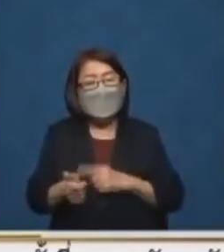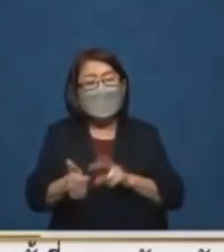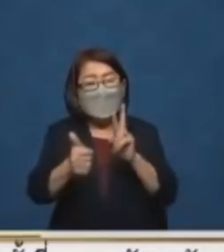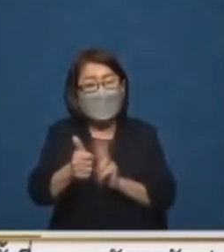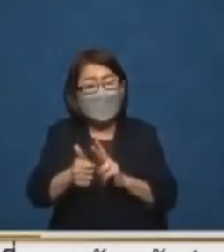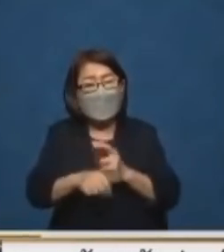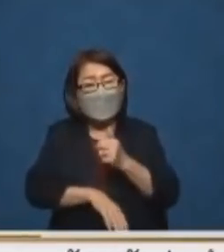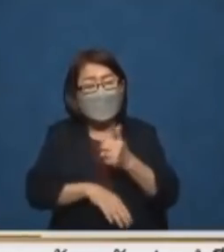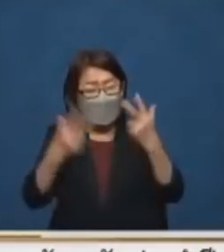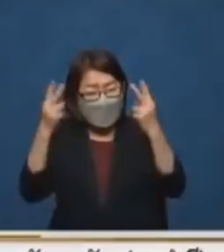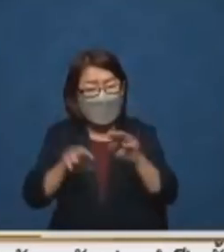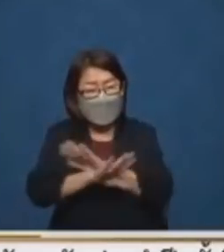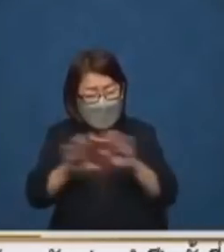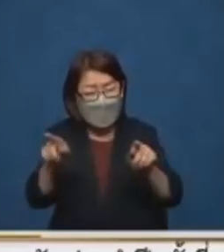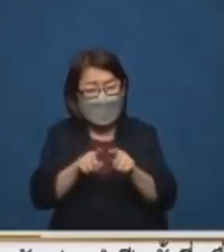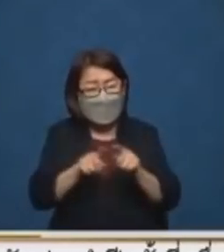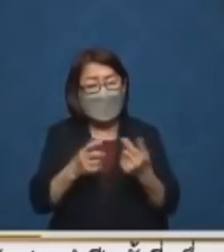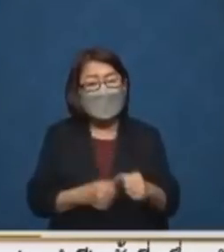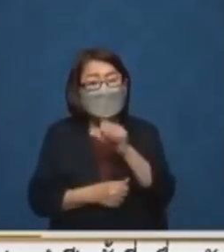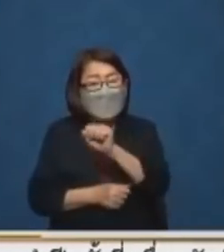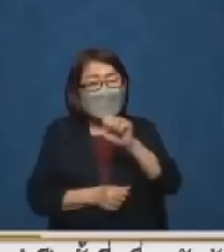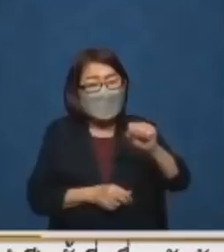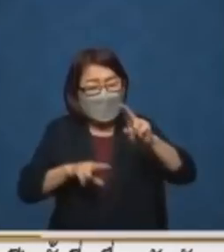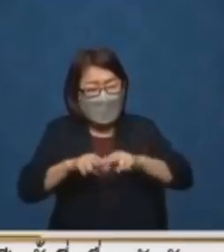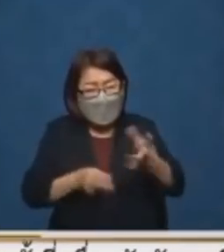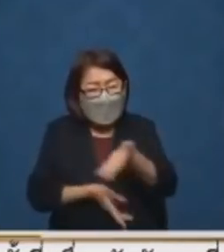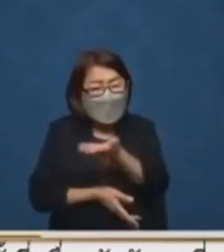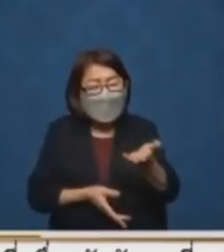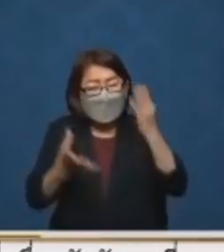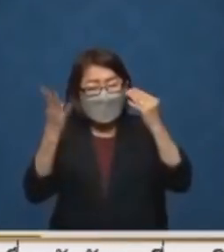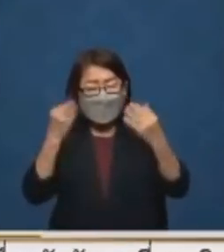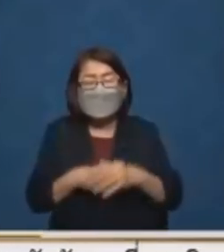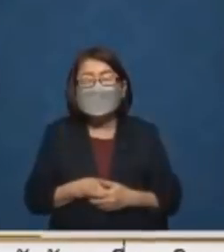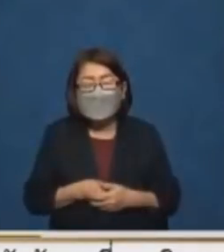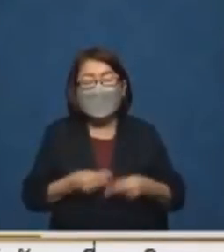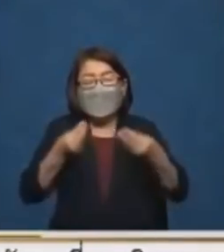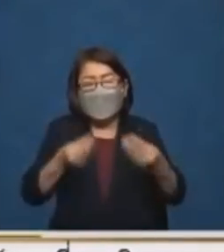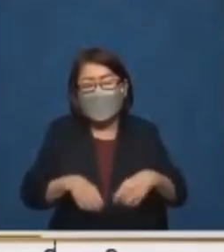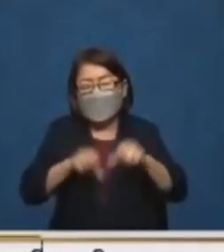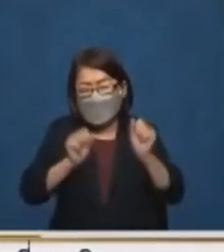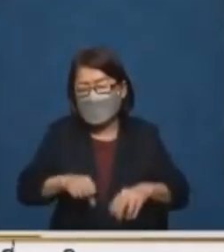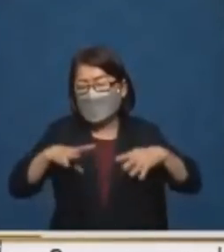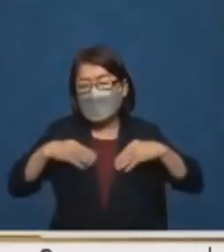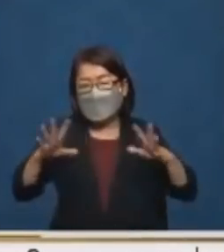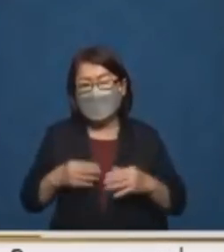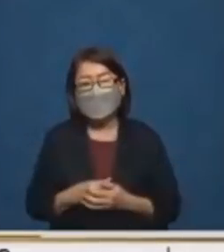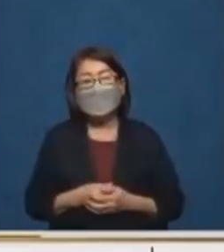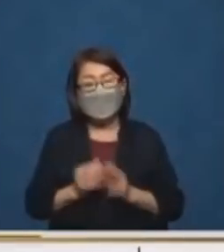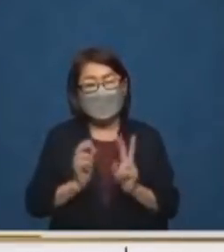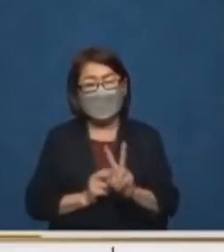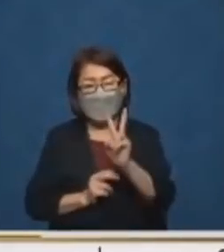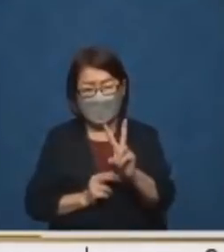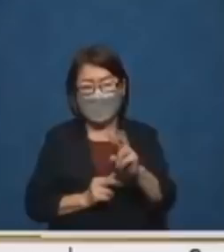วาส delicaturalทั้งสองท่อก